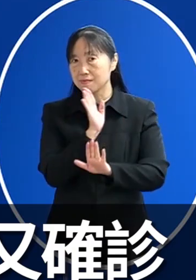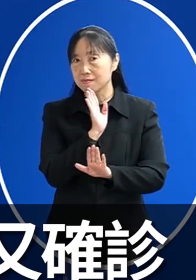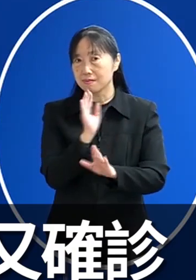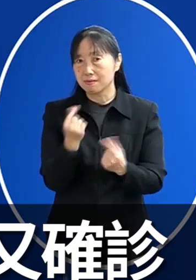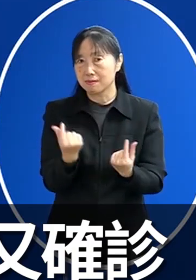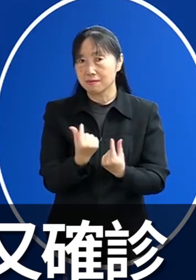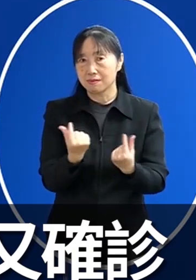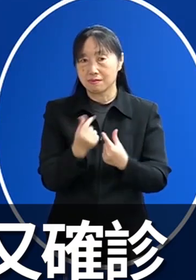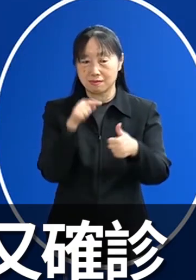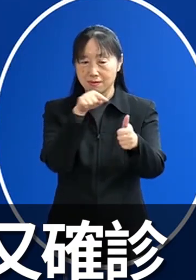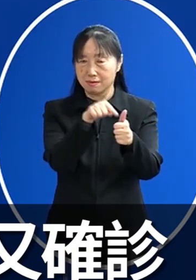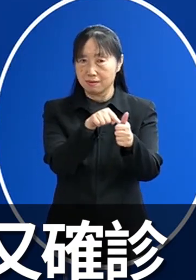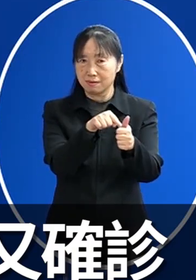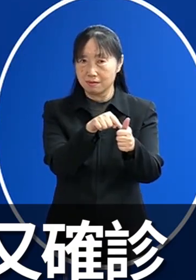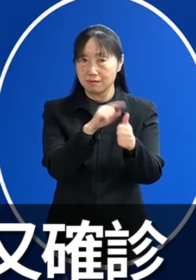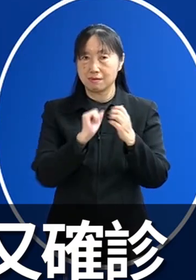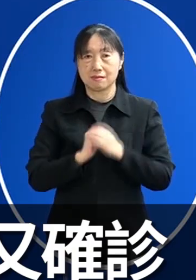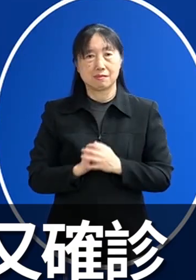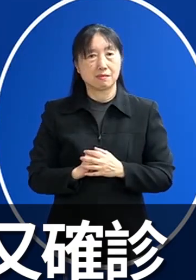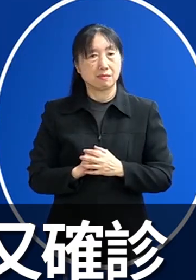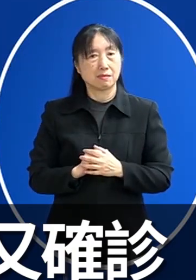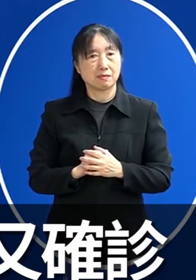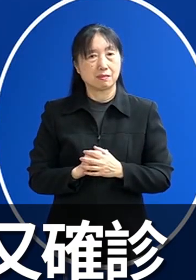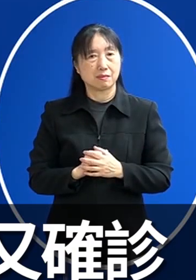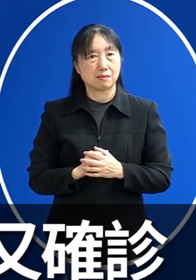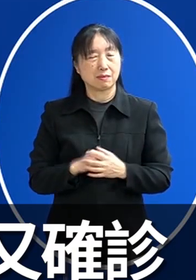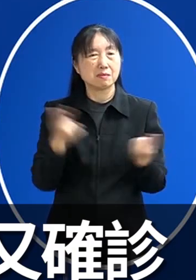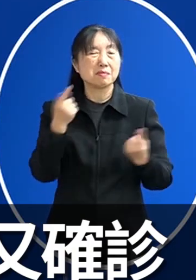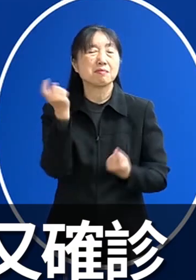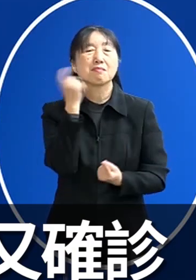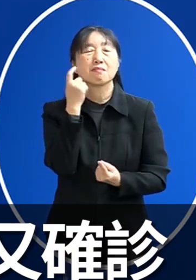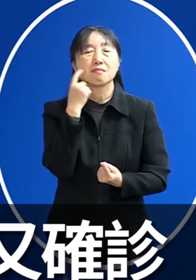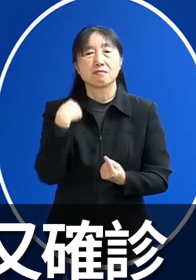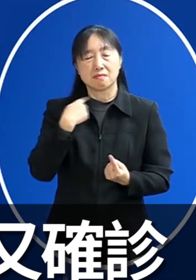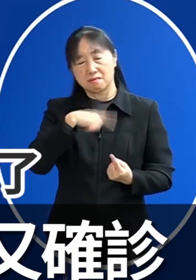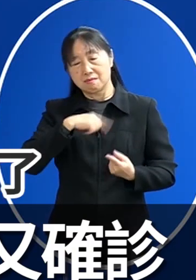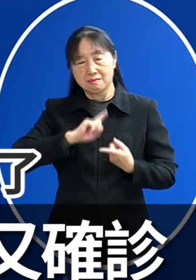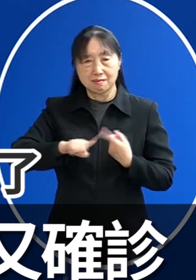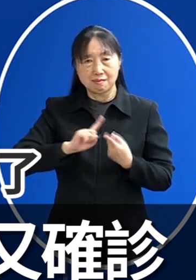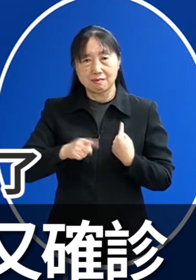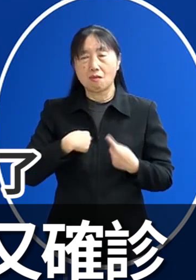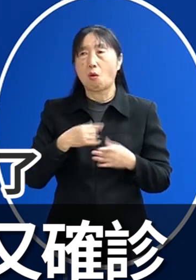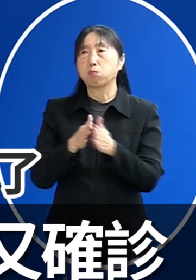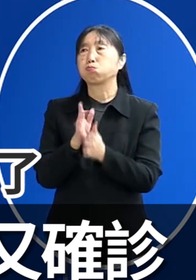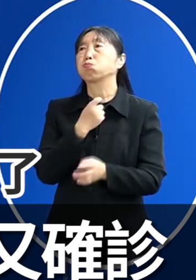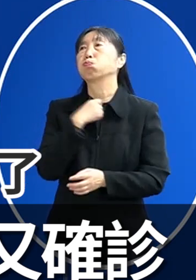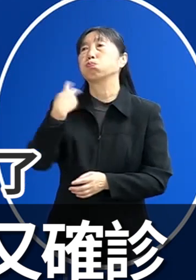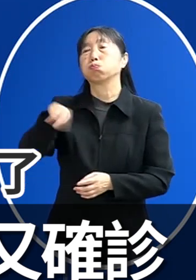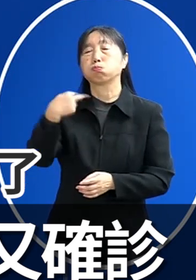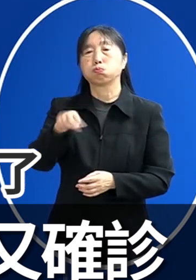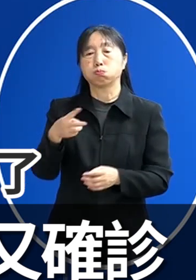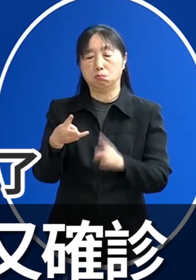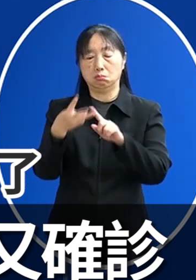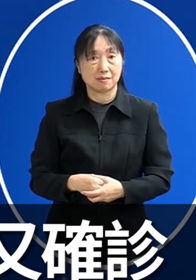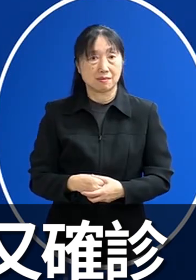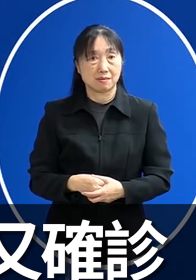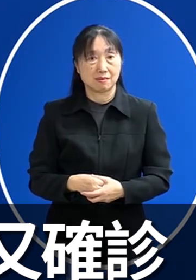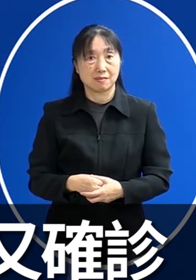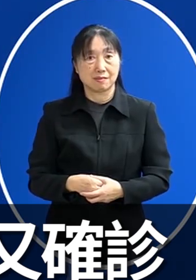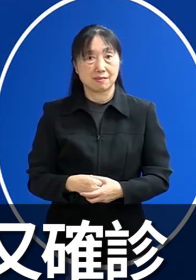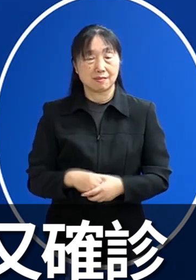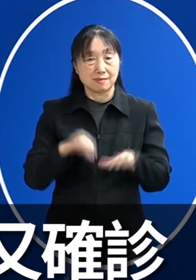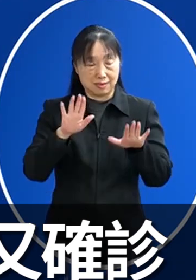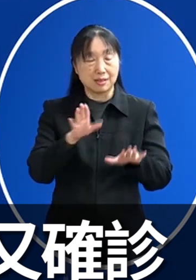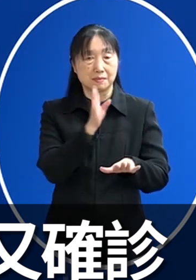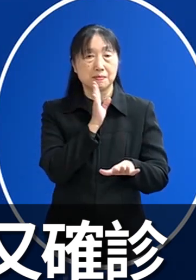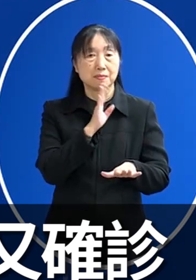似乎是他应该是有假装有类似这样的症状，然后要求再采，就采检到了。目前地